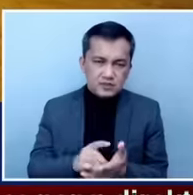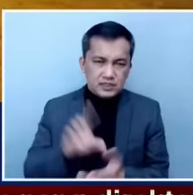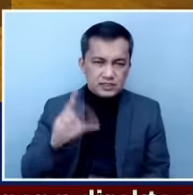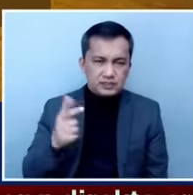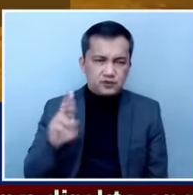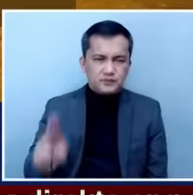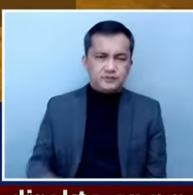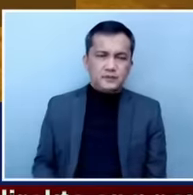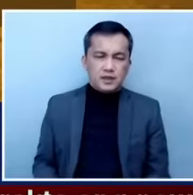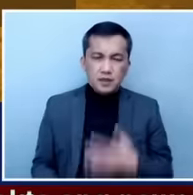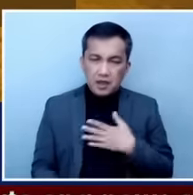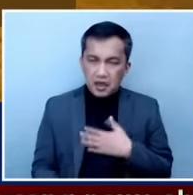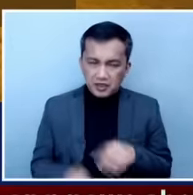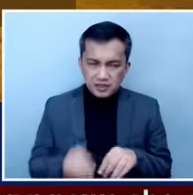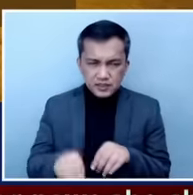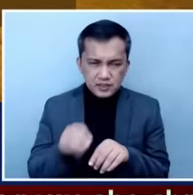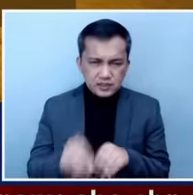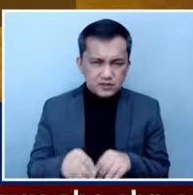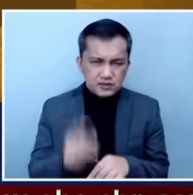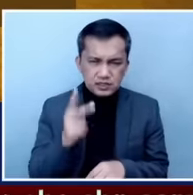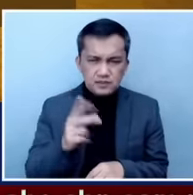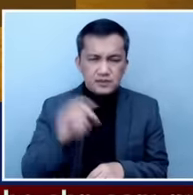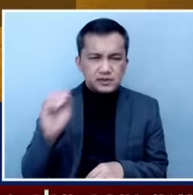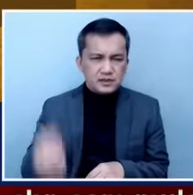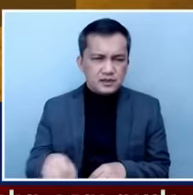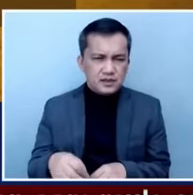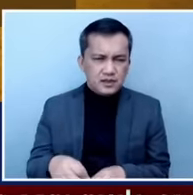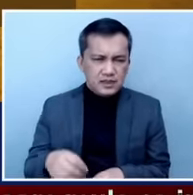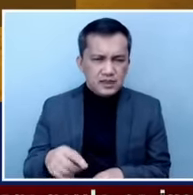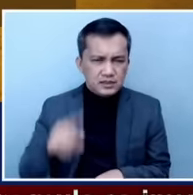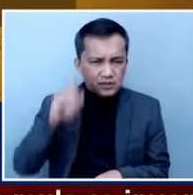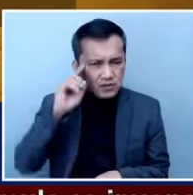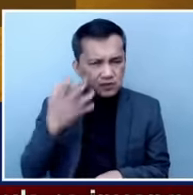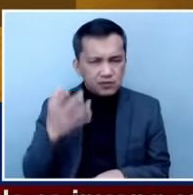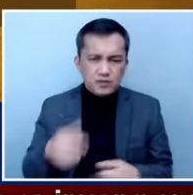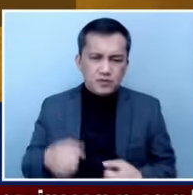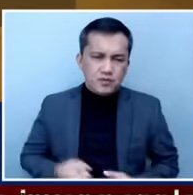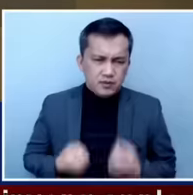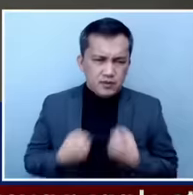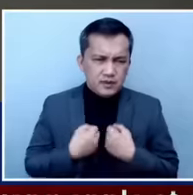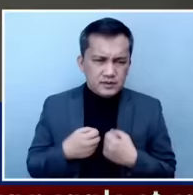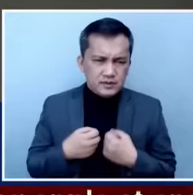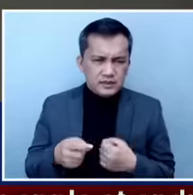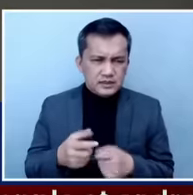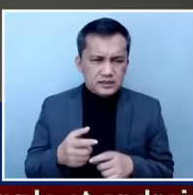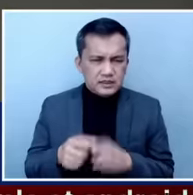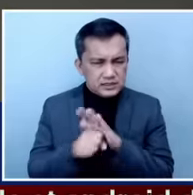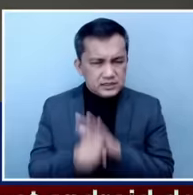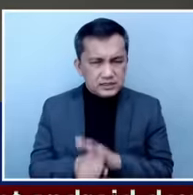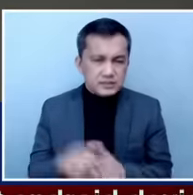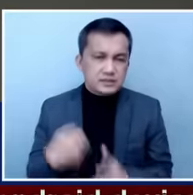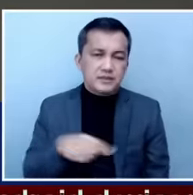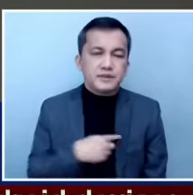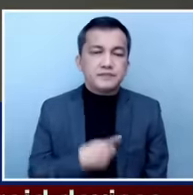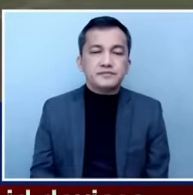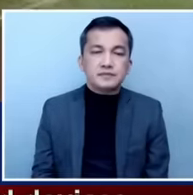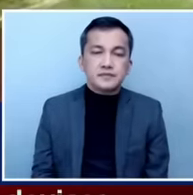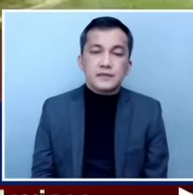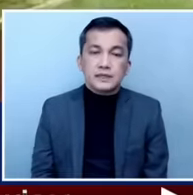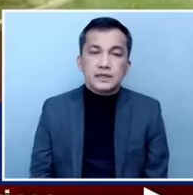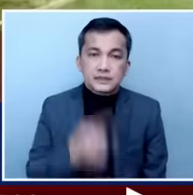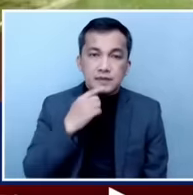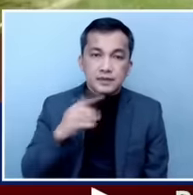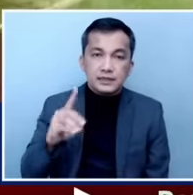tanim na onion, 30% na lang. Hindi ko alam kung magsusurvive pa. May stress po kami. Pero ayon sa Department of